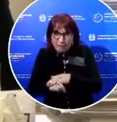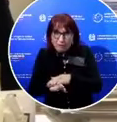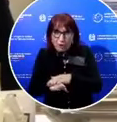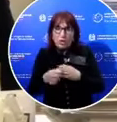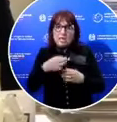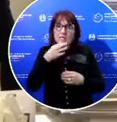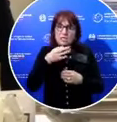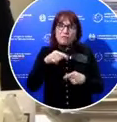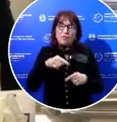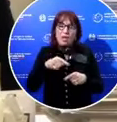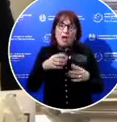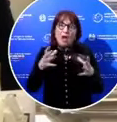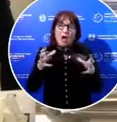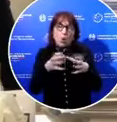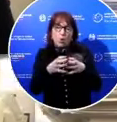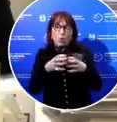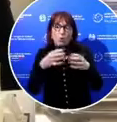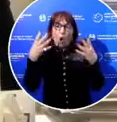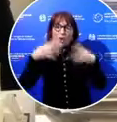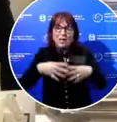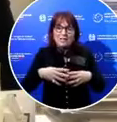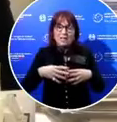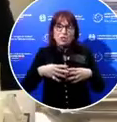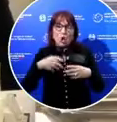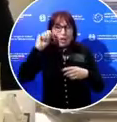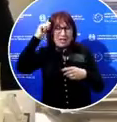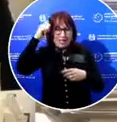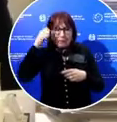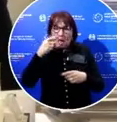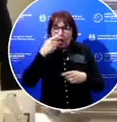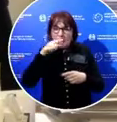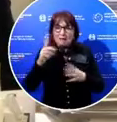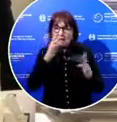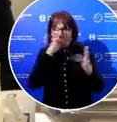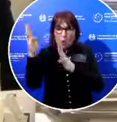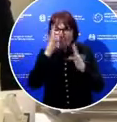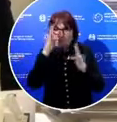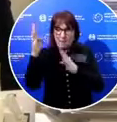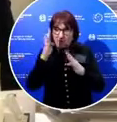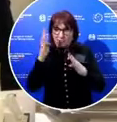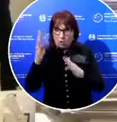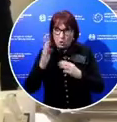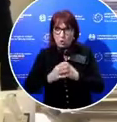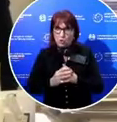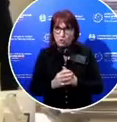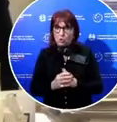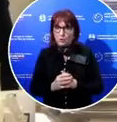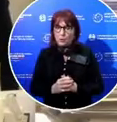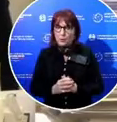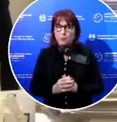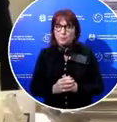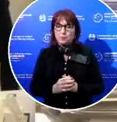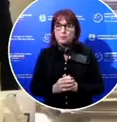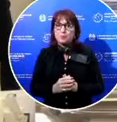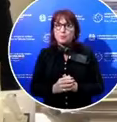organizzazioni criminali di stampo mafioso. L'azione di contrasto è resa più difficile